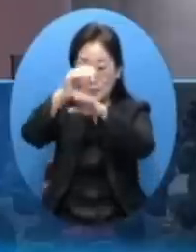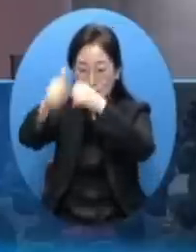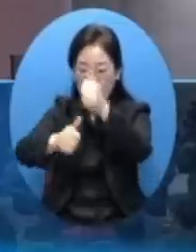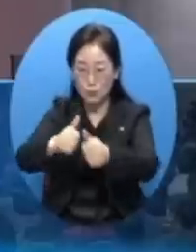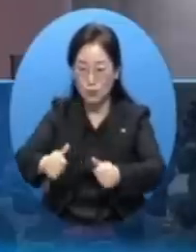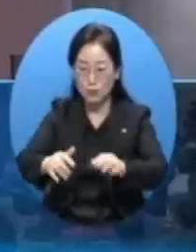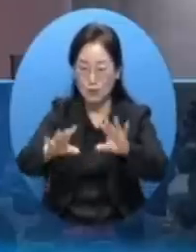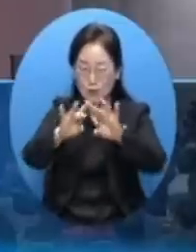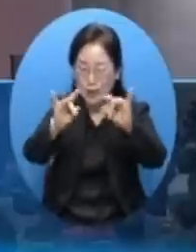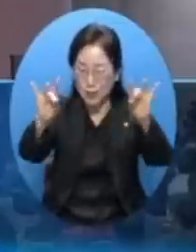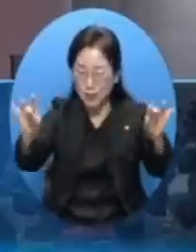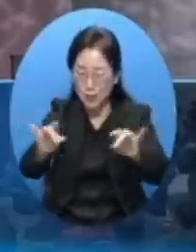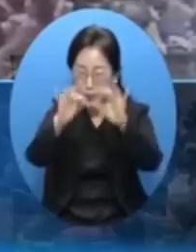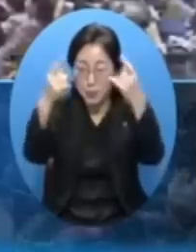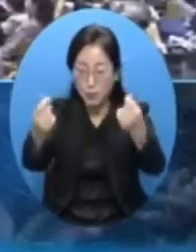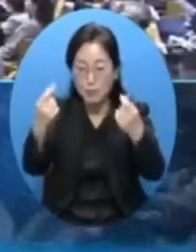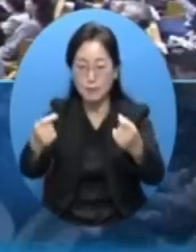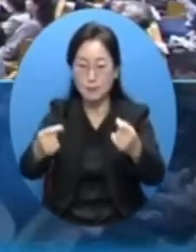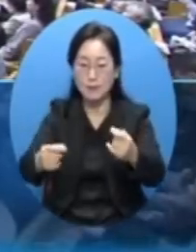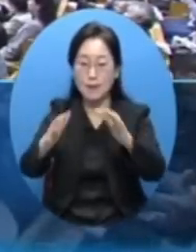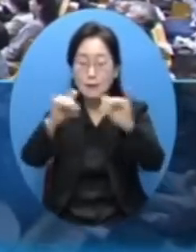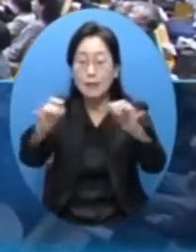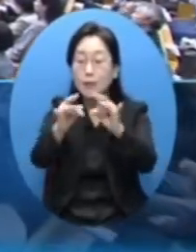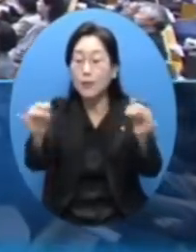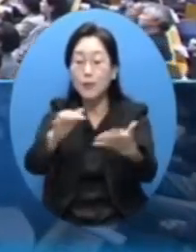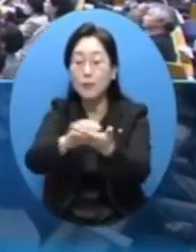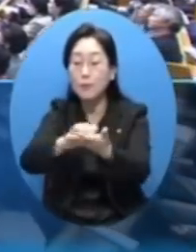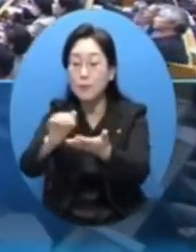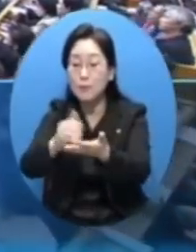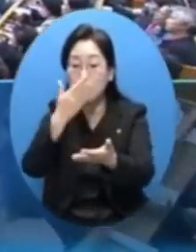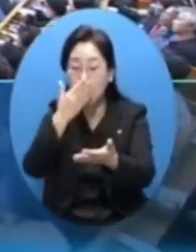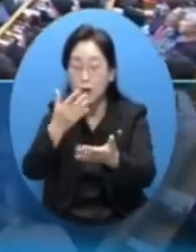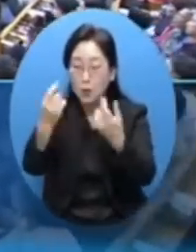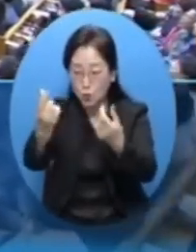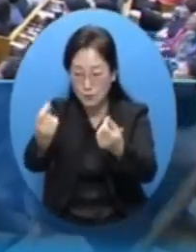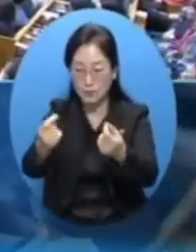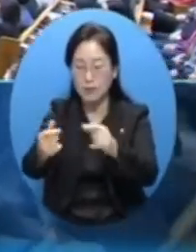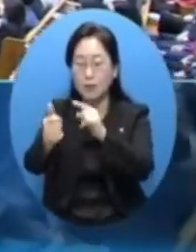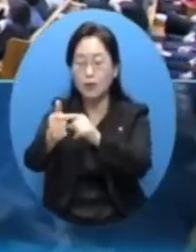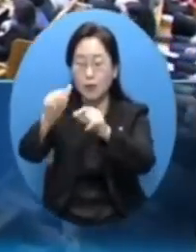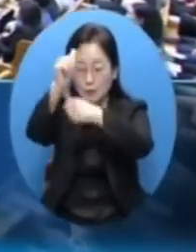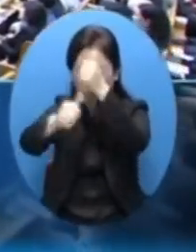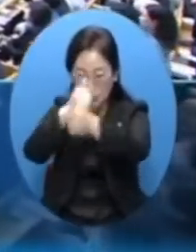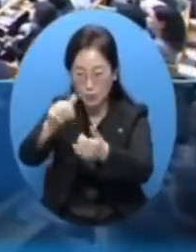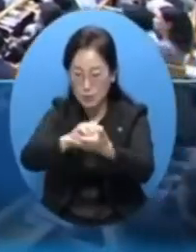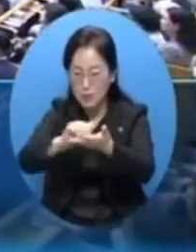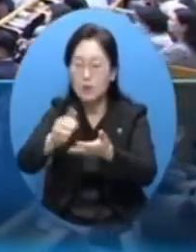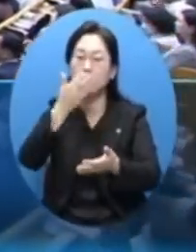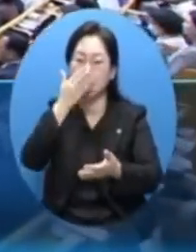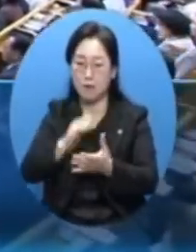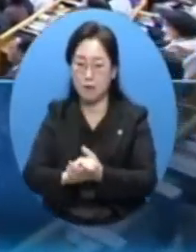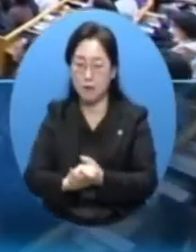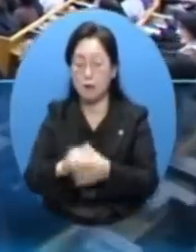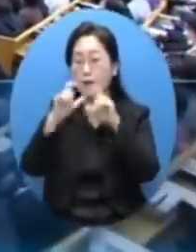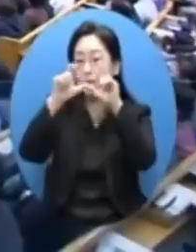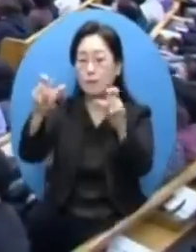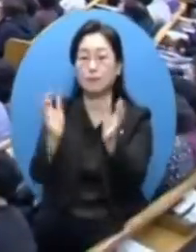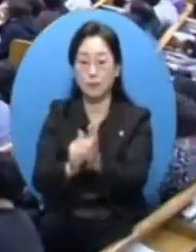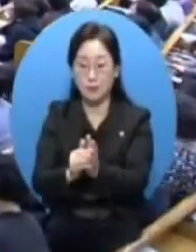땅에 티끌 같게 하리니 사람이 땅에 티끌을 등이 셀 수 있을진데 내 자손도 세리라. 분명히 주님